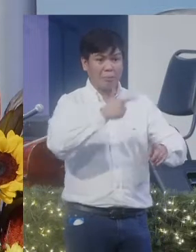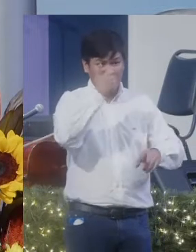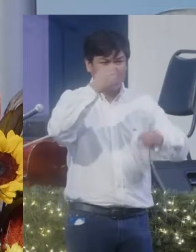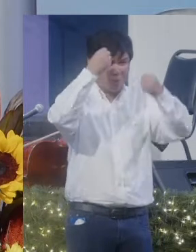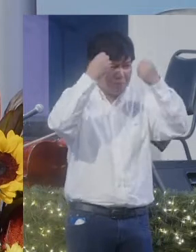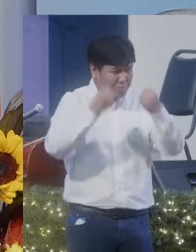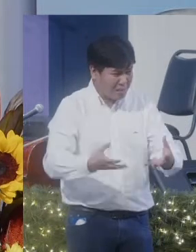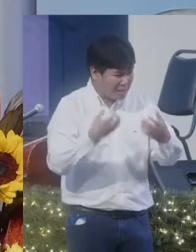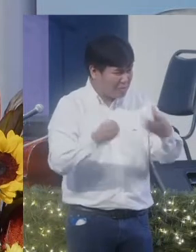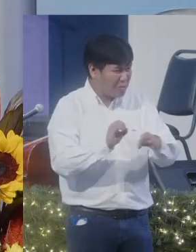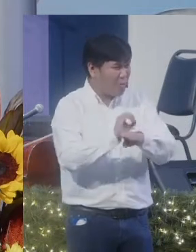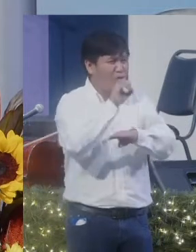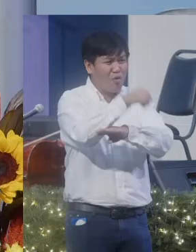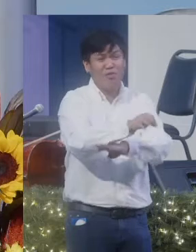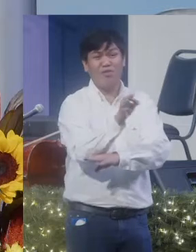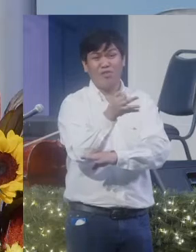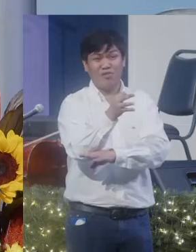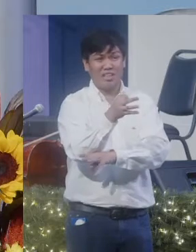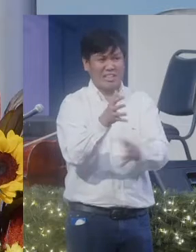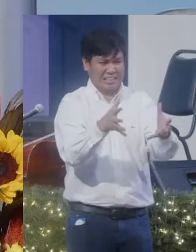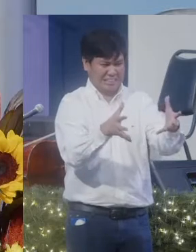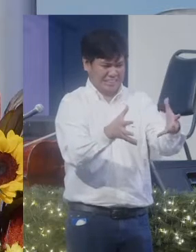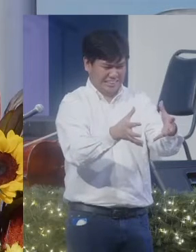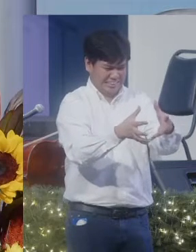Parang naririnig nyo na nababanat, yung